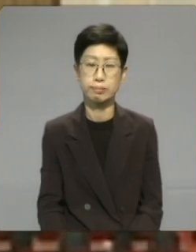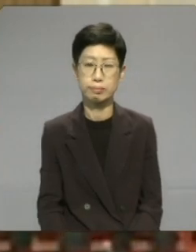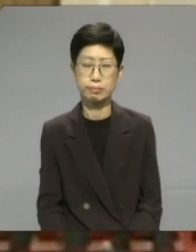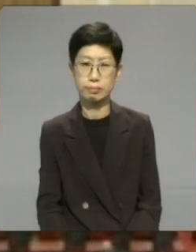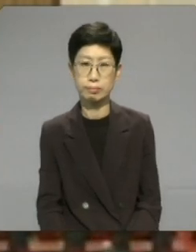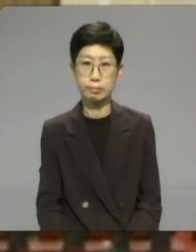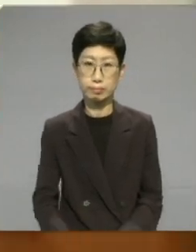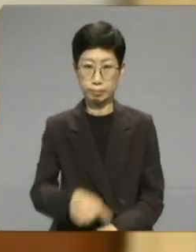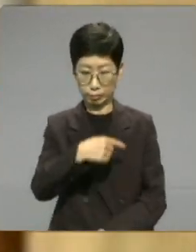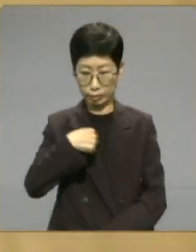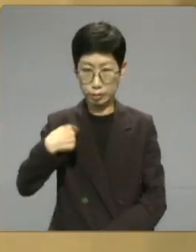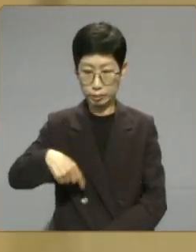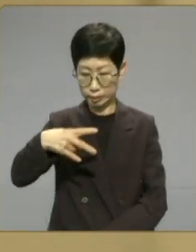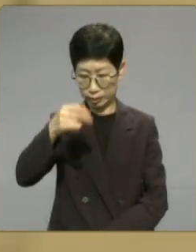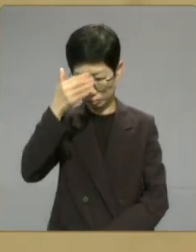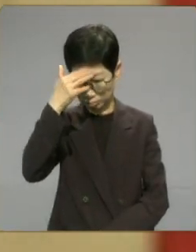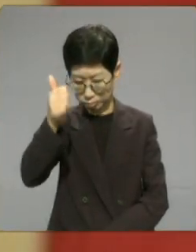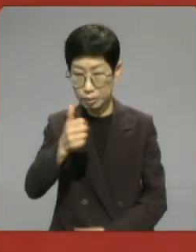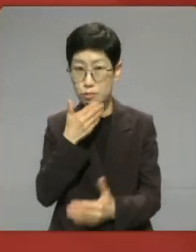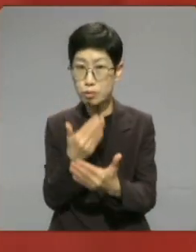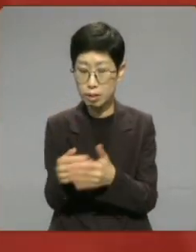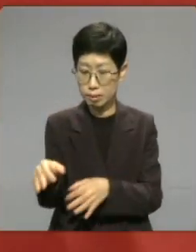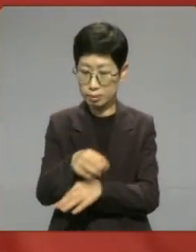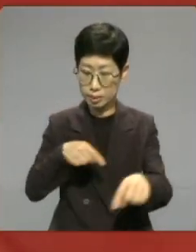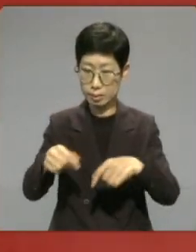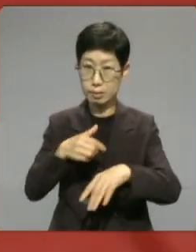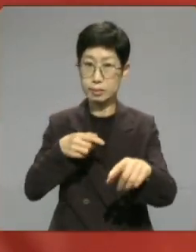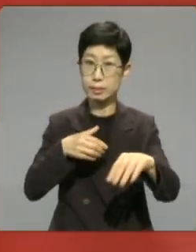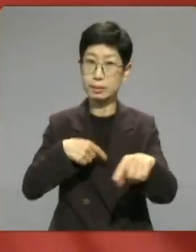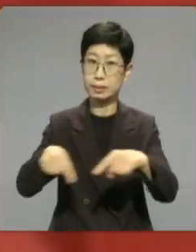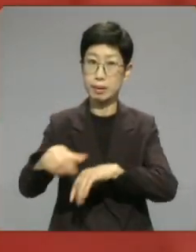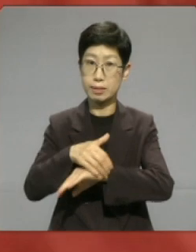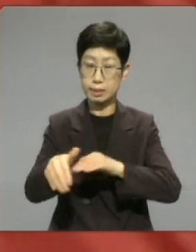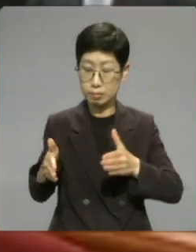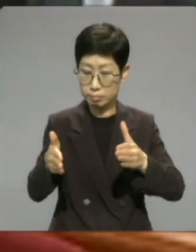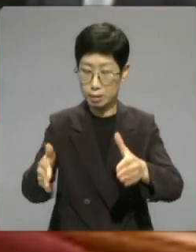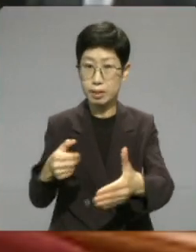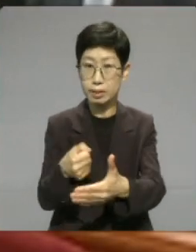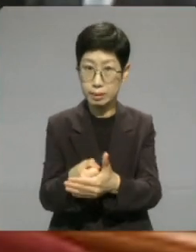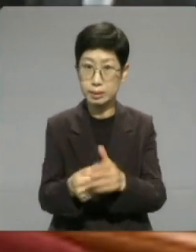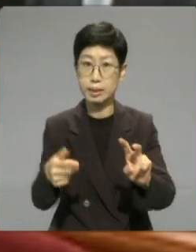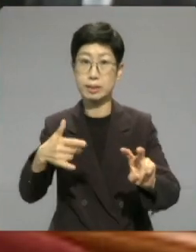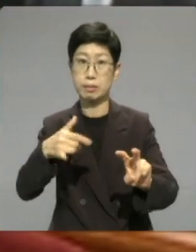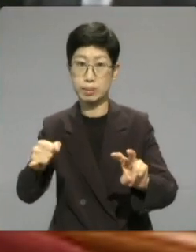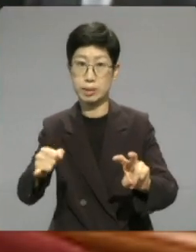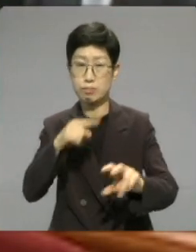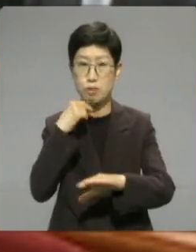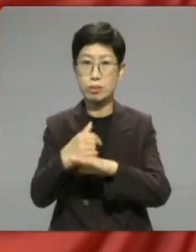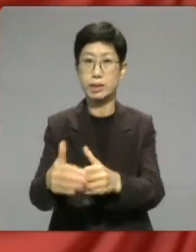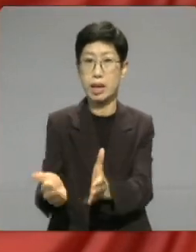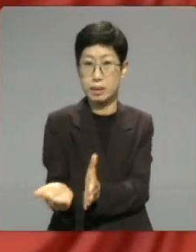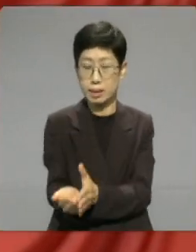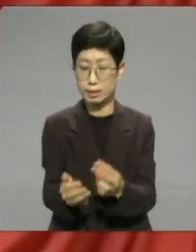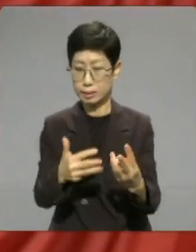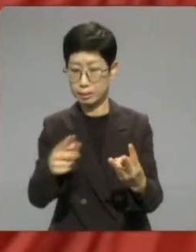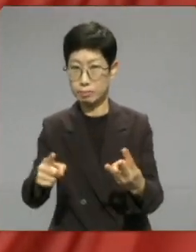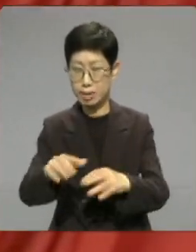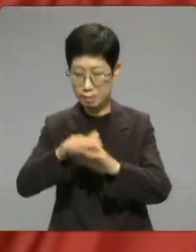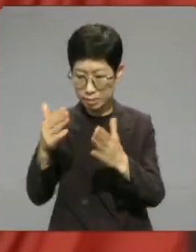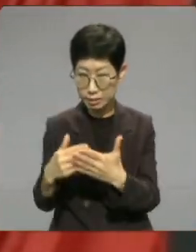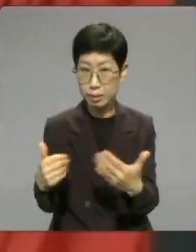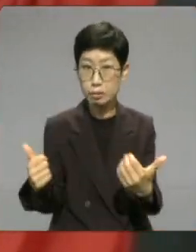시진핑 집권 3기 중국의 주요 경제정책 방향에 결정하는 제 20기 공산당 중앙위원회 3차 전체 회의